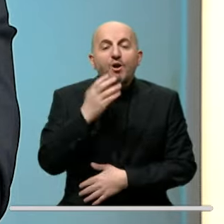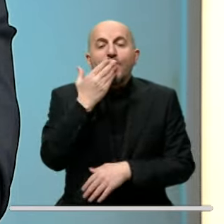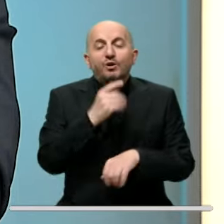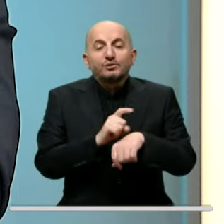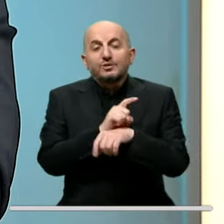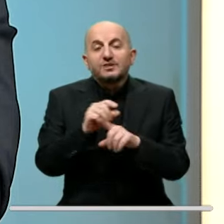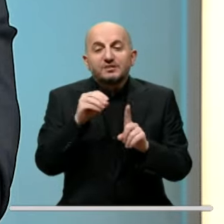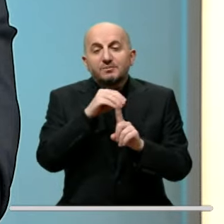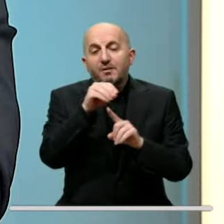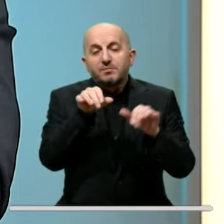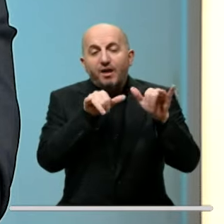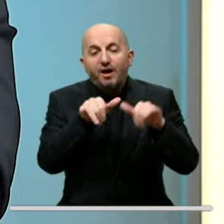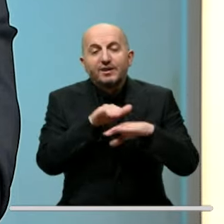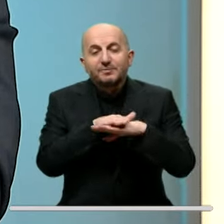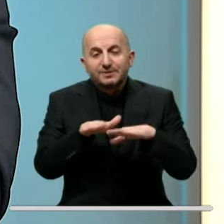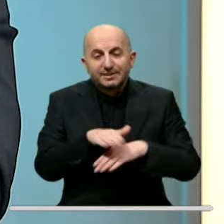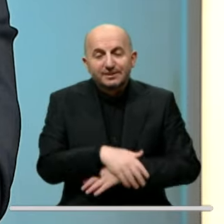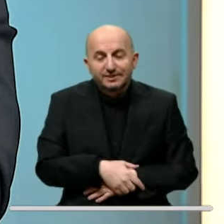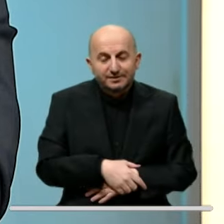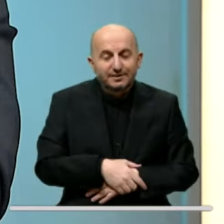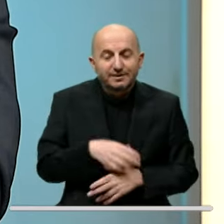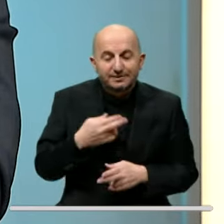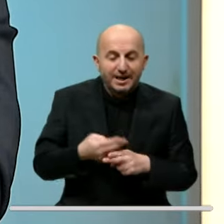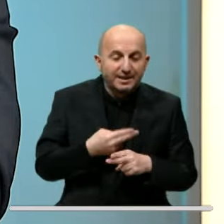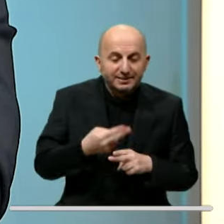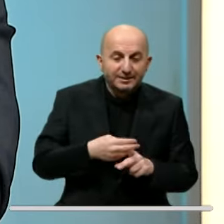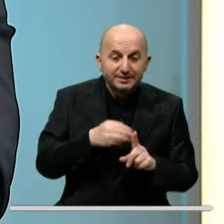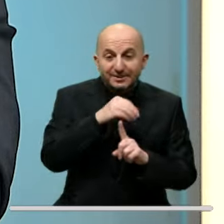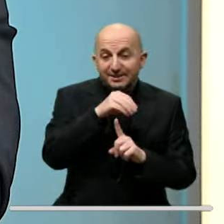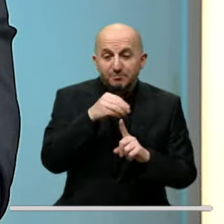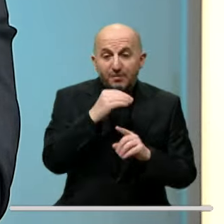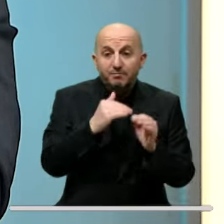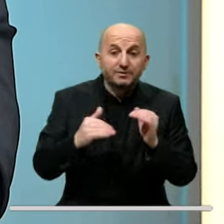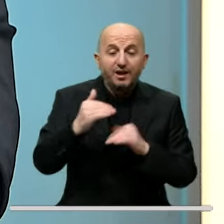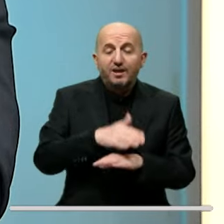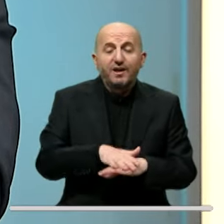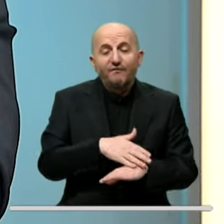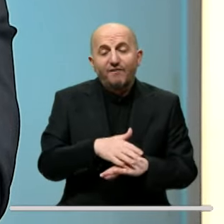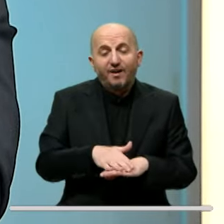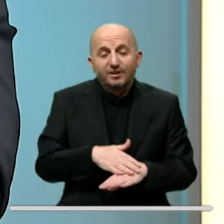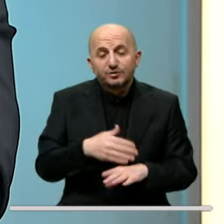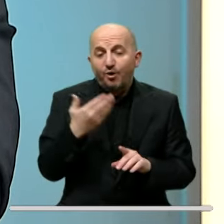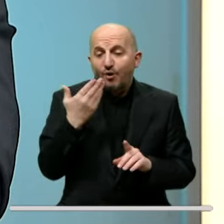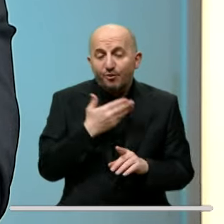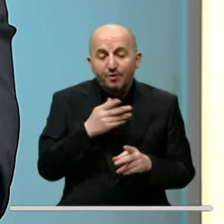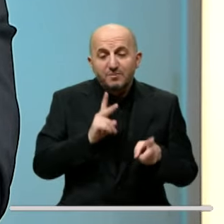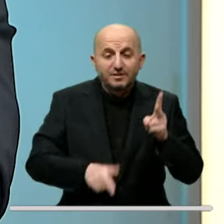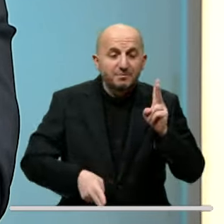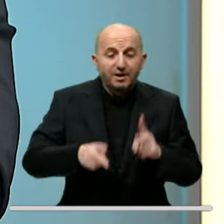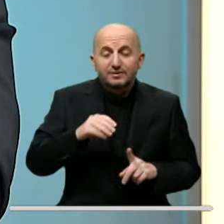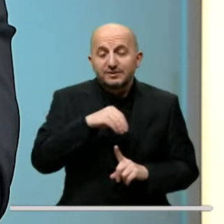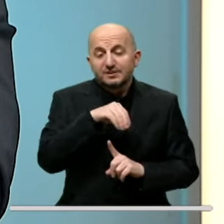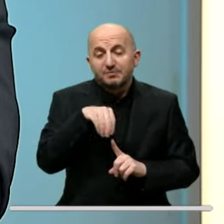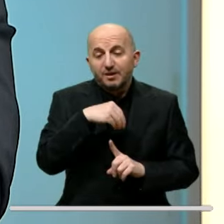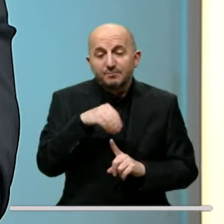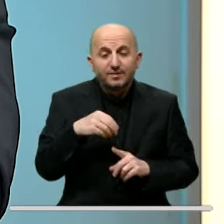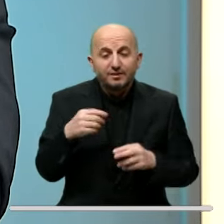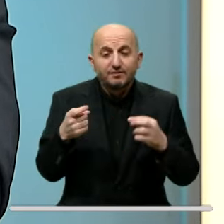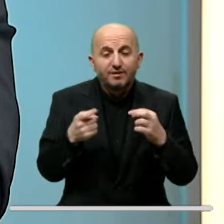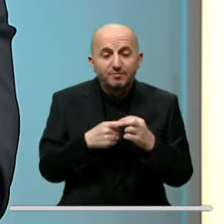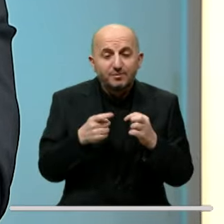takdirde imamına yetişecektir. Diyelim ki imamı daha yavaş okuyor. Belki bazı imamlar efendim